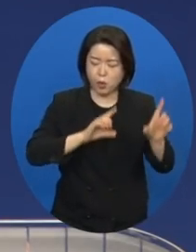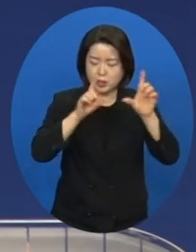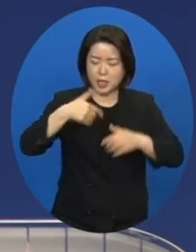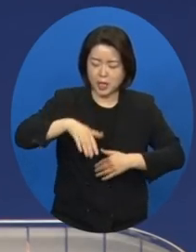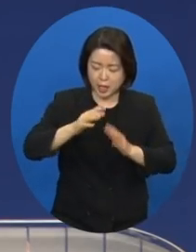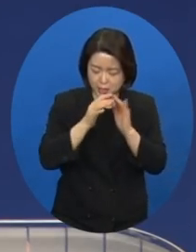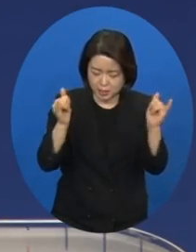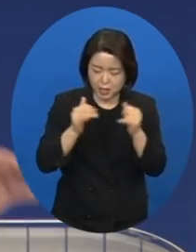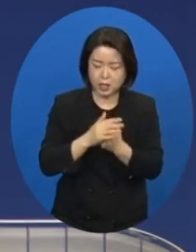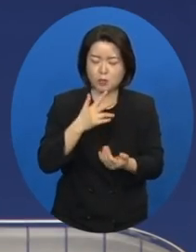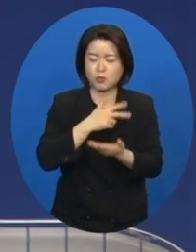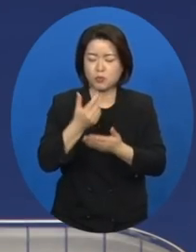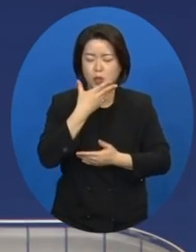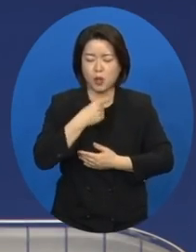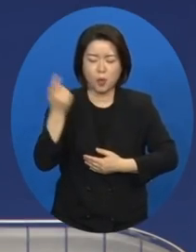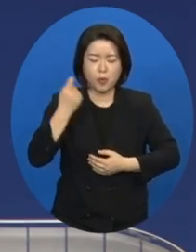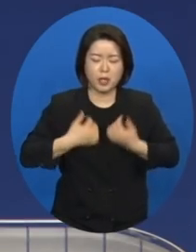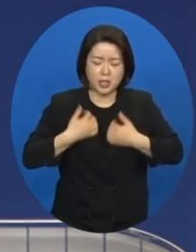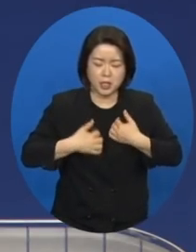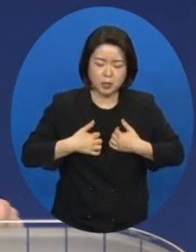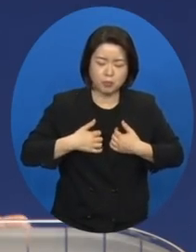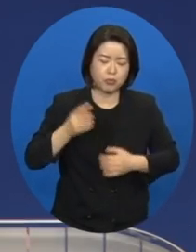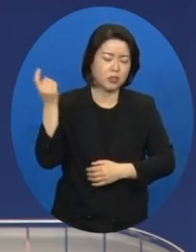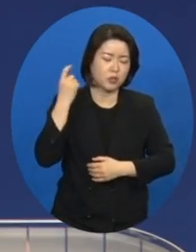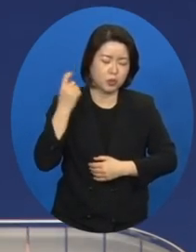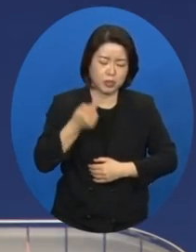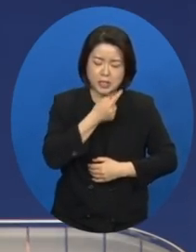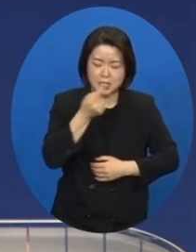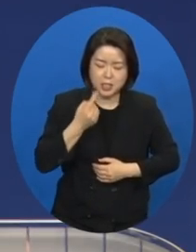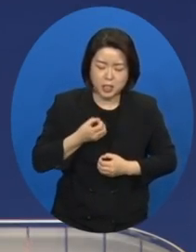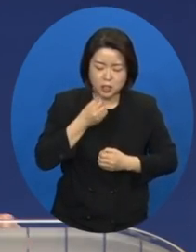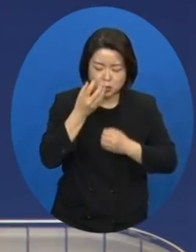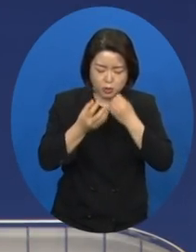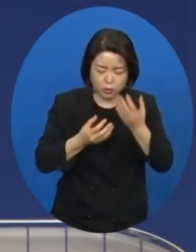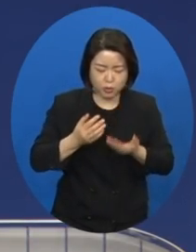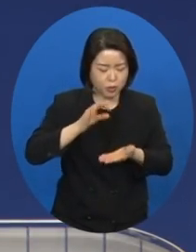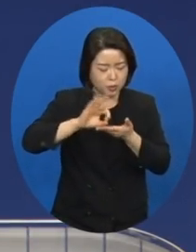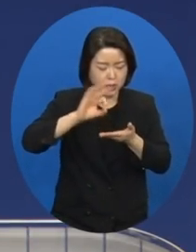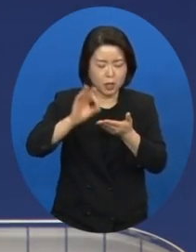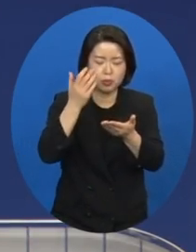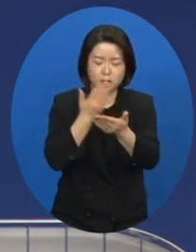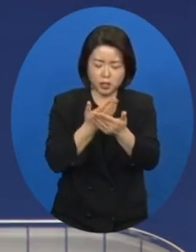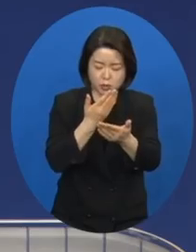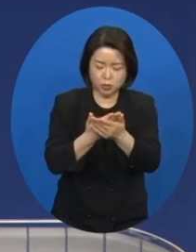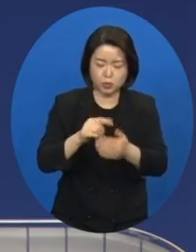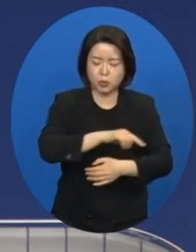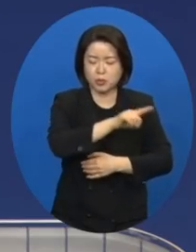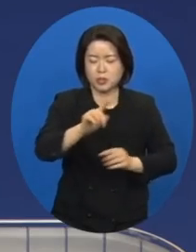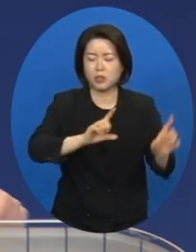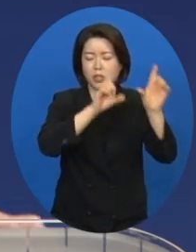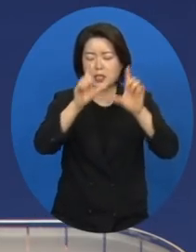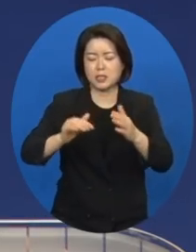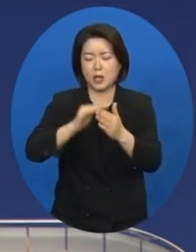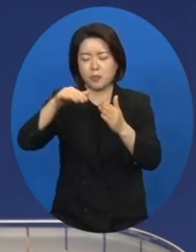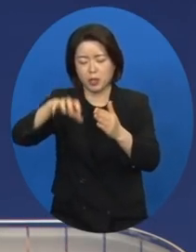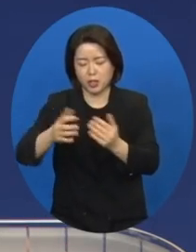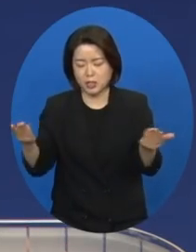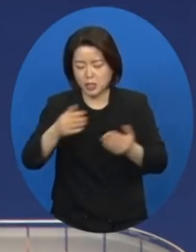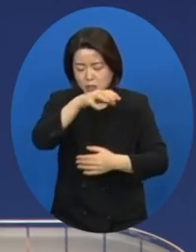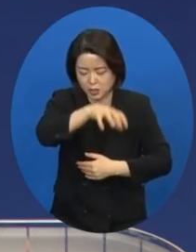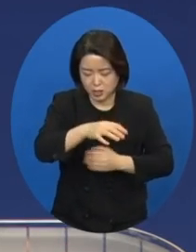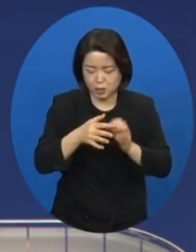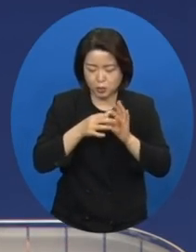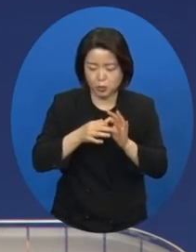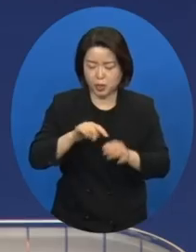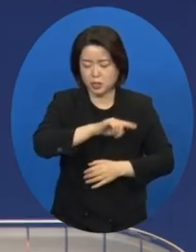이들에게 주여 복음의 기쁜 이 소식이 증거되는 데 귀하게 쓰임받게 해주시고 저들의 삶과 가정과 직장을 통해서